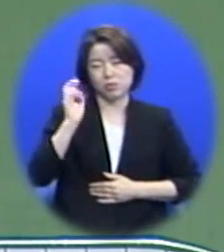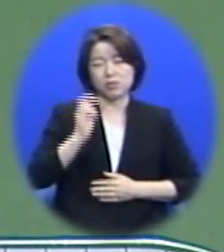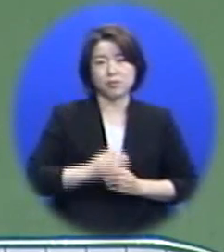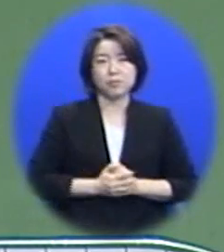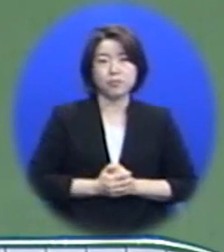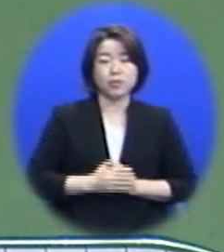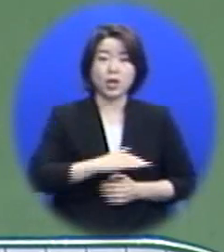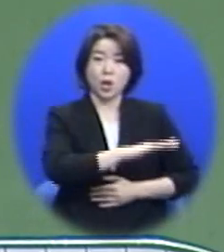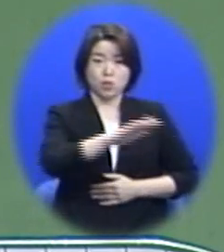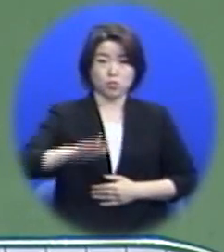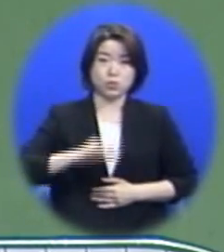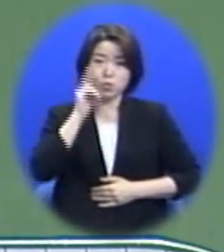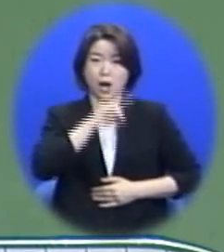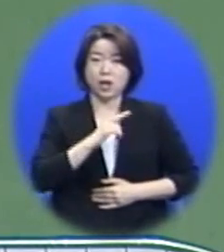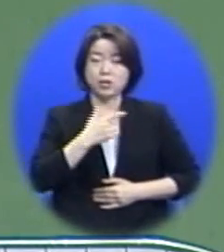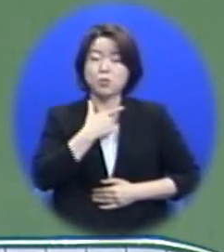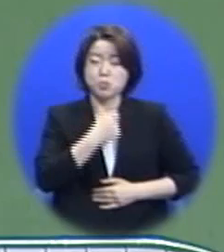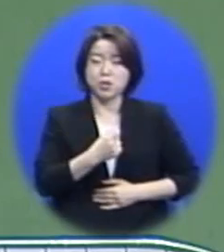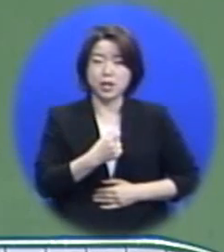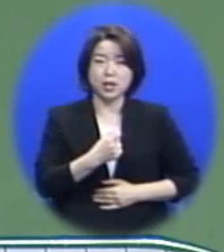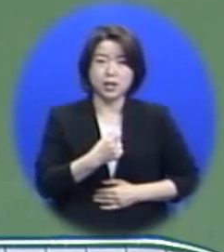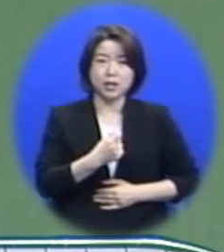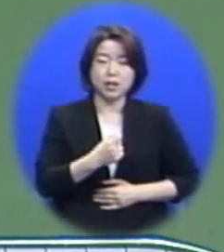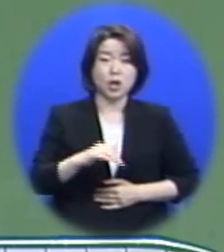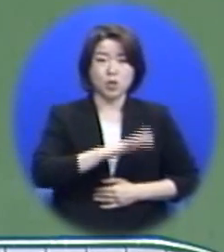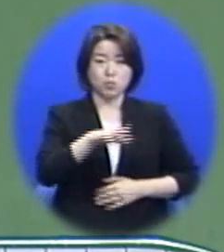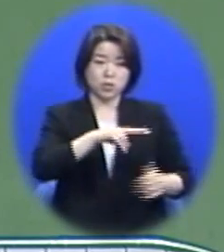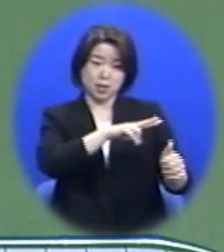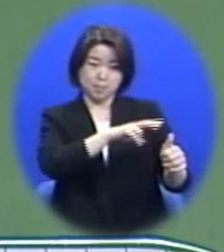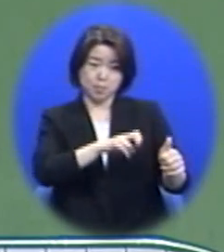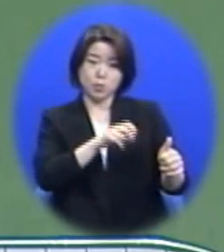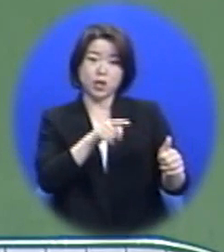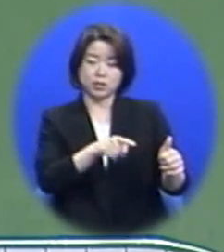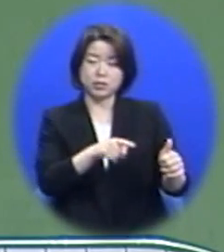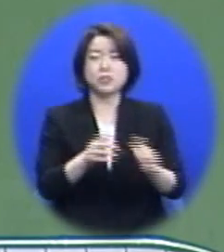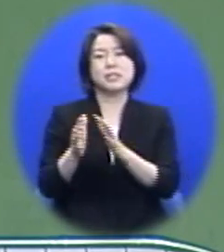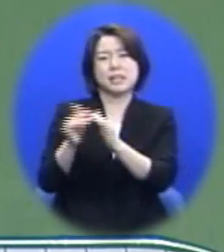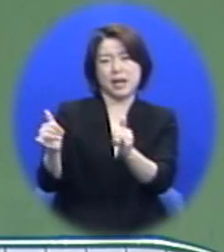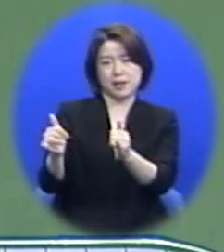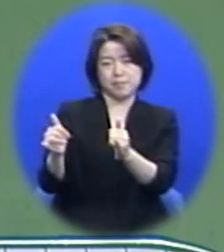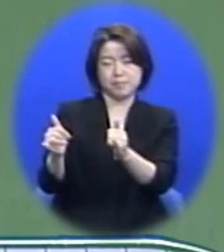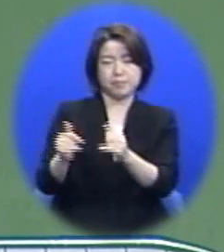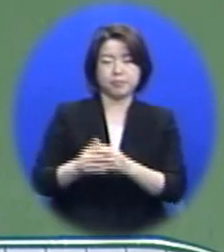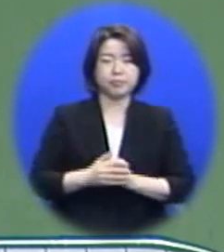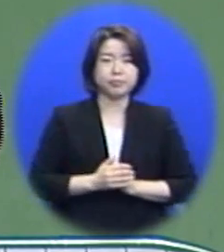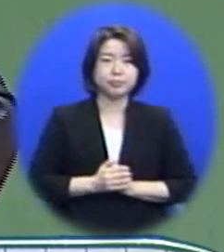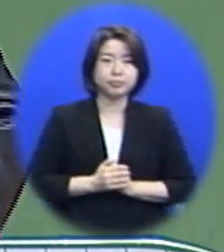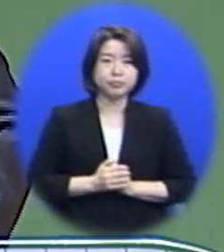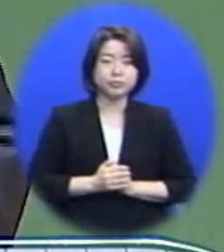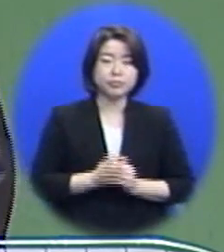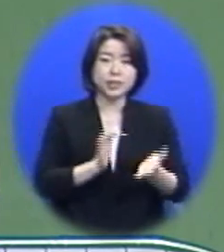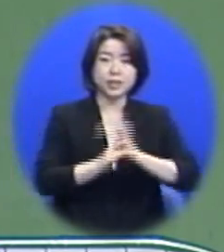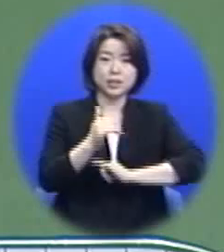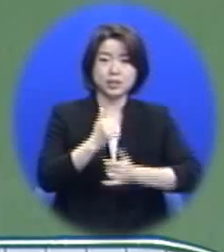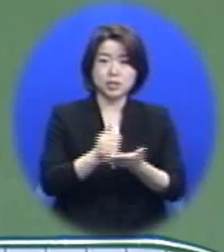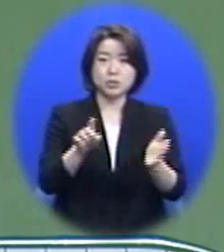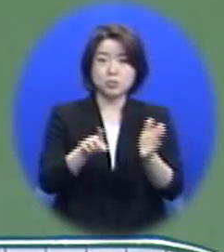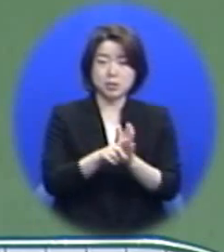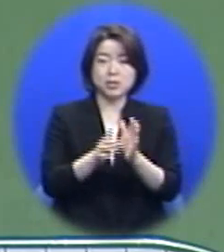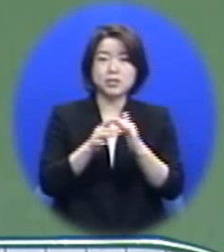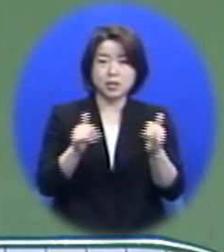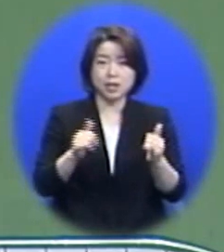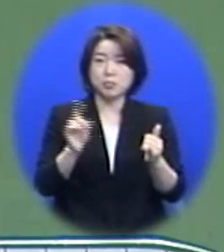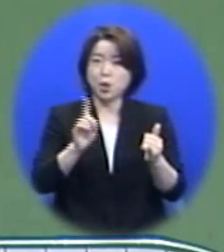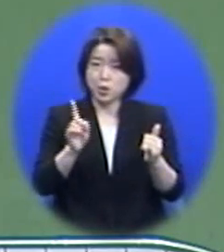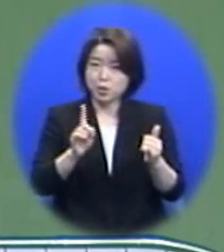우리도 악을 원합니다 우리가 미워하는 거는 사람인 거예요 예수믿는 사람 어떤